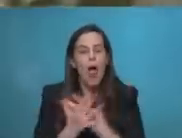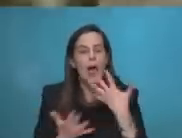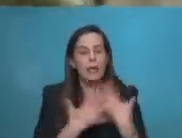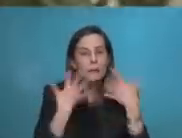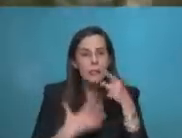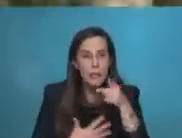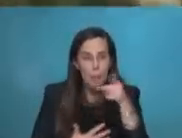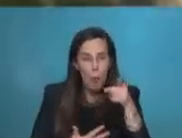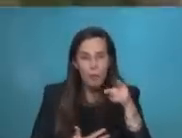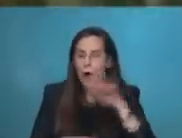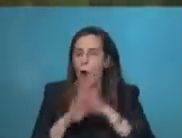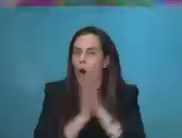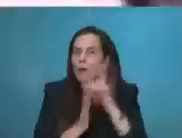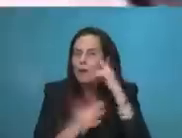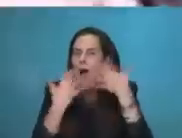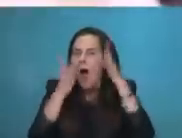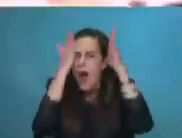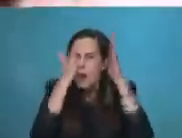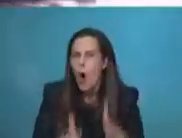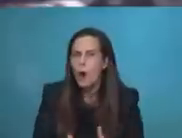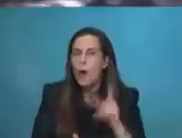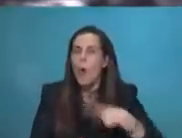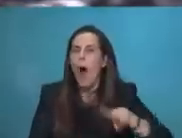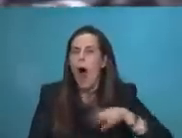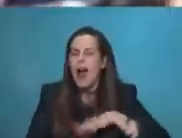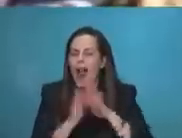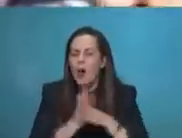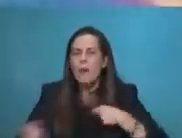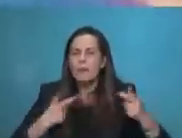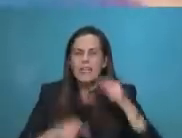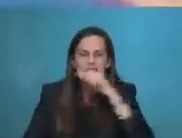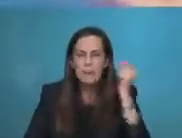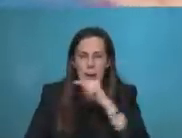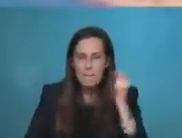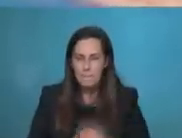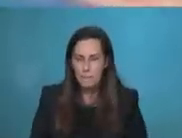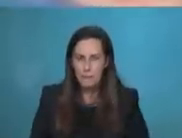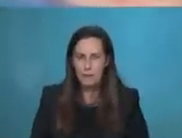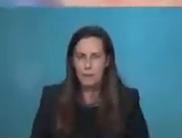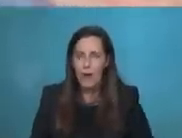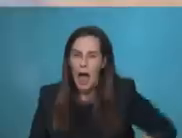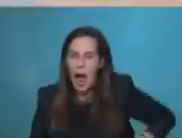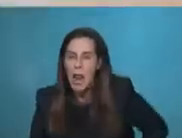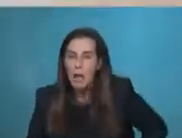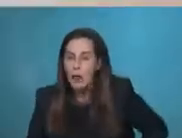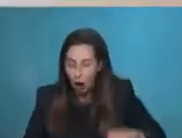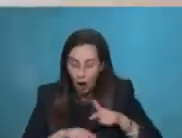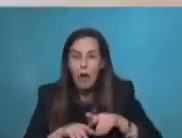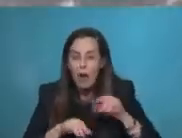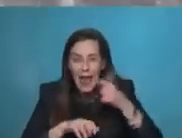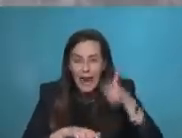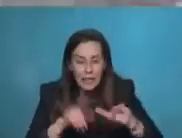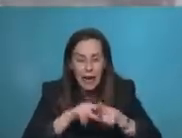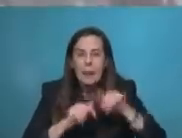יורק כל מה שידעו על מי שעמד בראש קרטל הסמים סינלואה. על האקדח משובץ היהלומים שנסע, פרטים